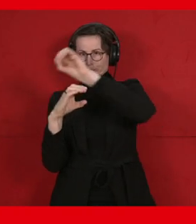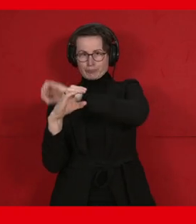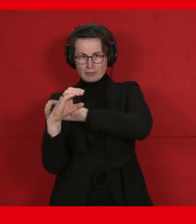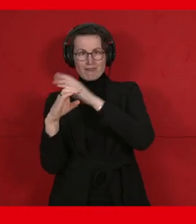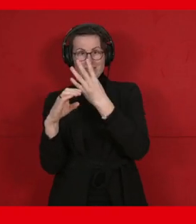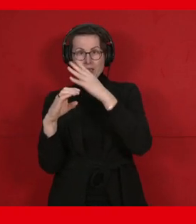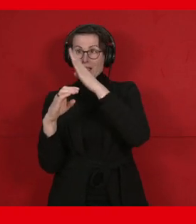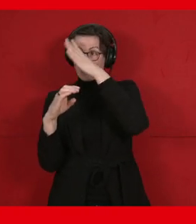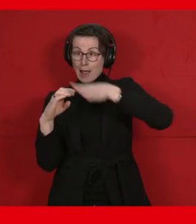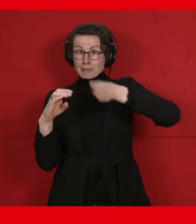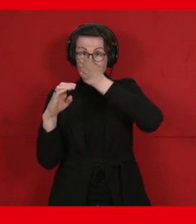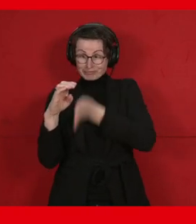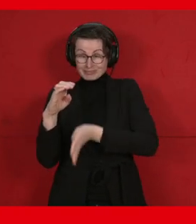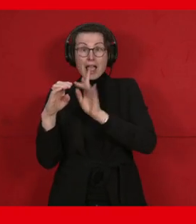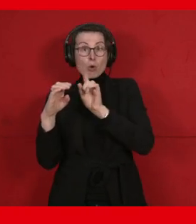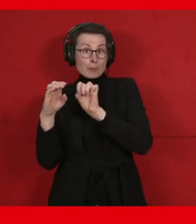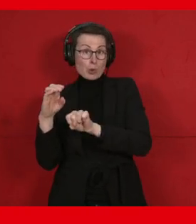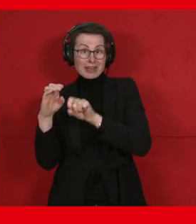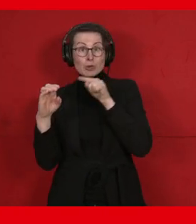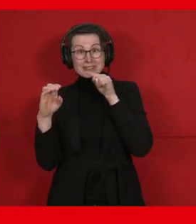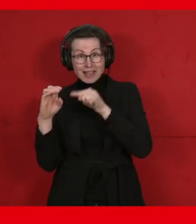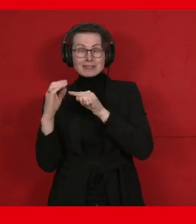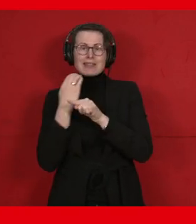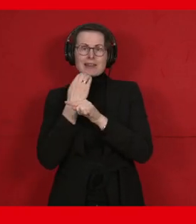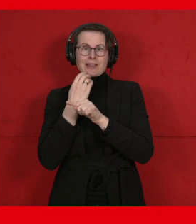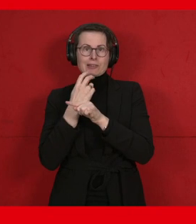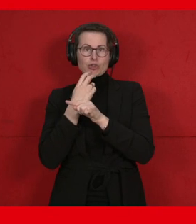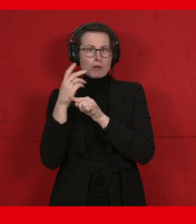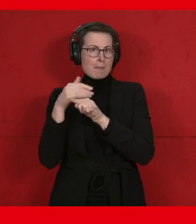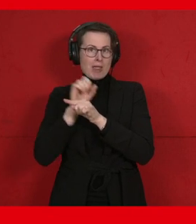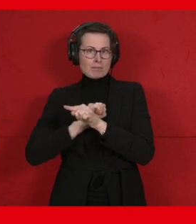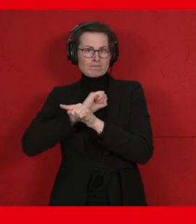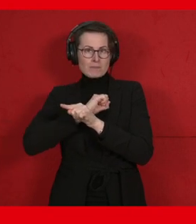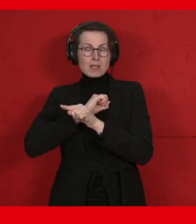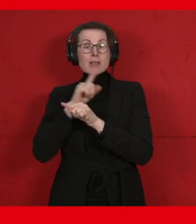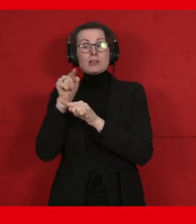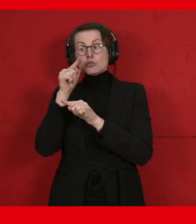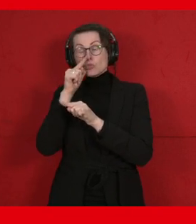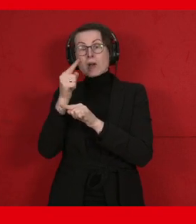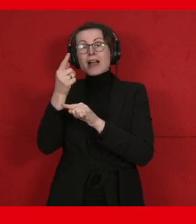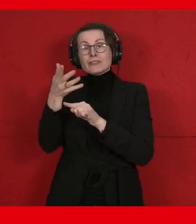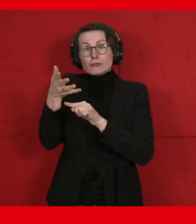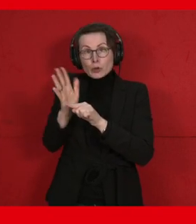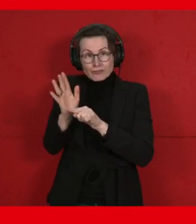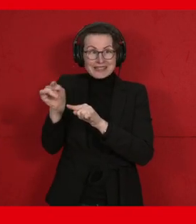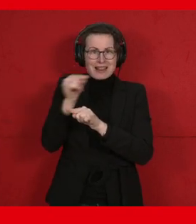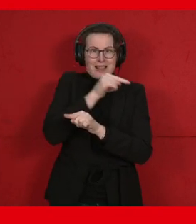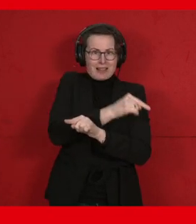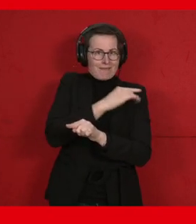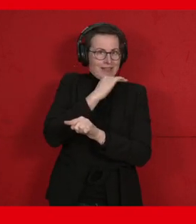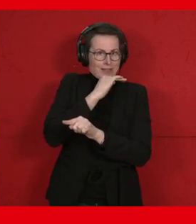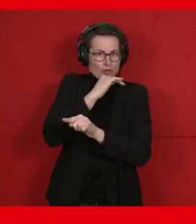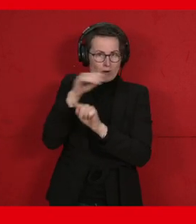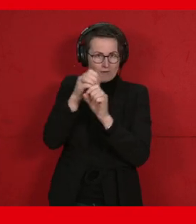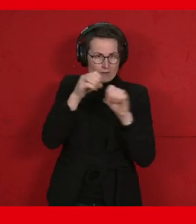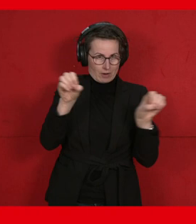spalten. Und es ist energetisch wesentlich vorteilhaft. Und Sie brauchen nämlich nur ungefähr 1/5 des Stroms. Insofern könnten Sie mit der gleichen